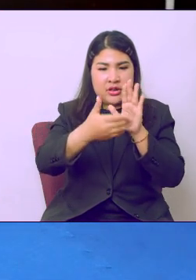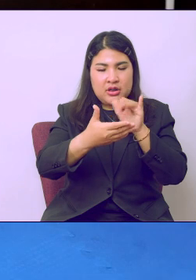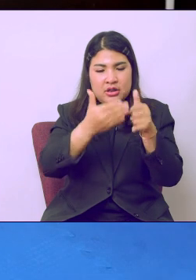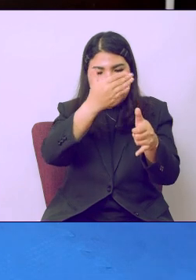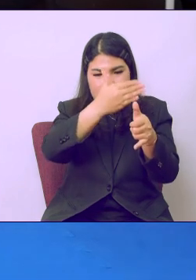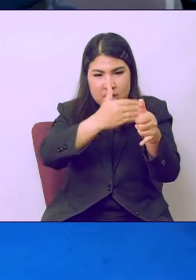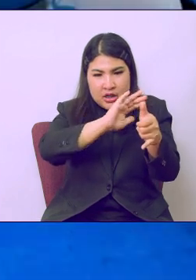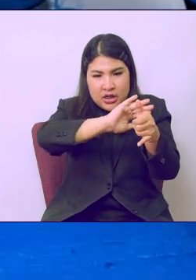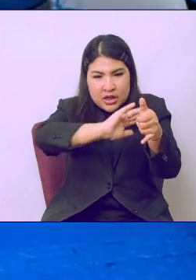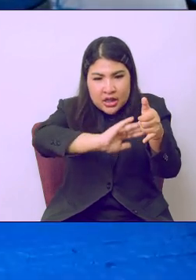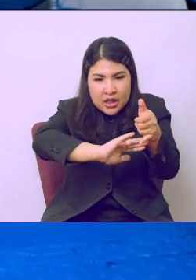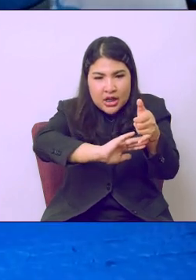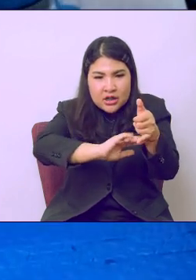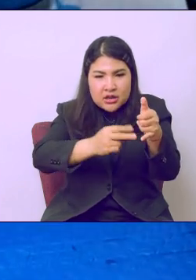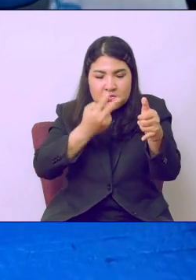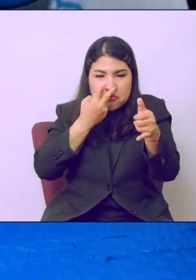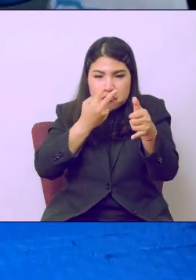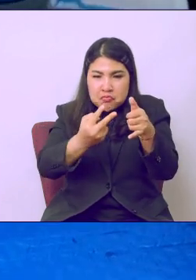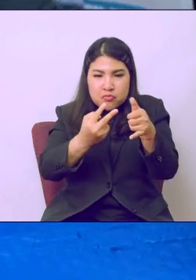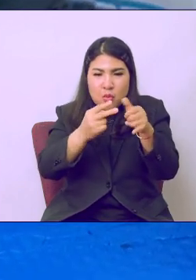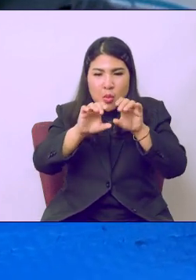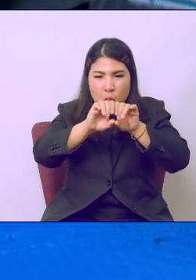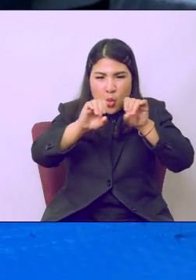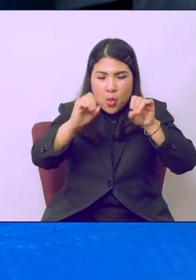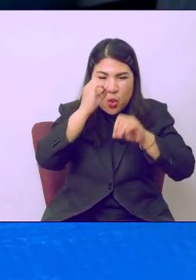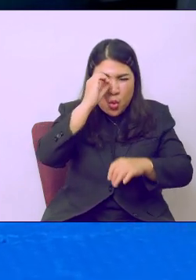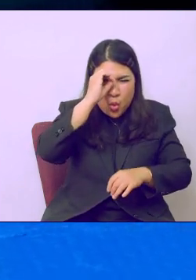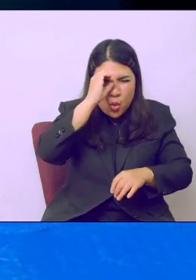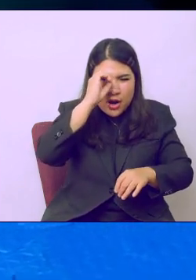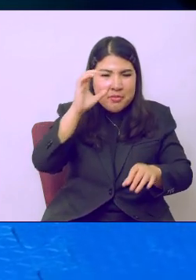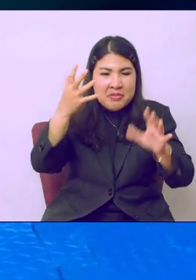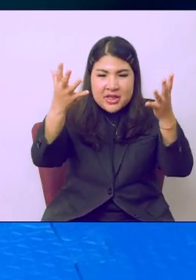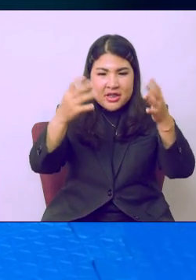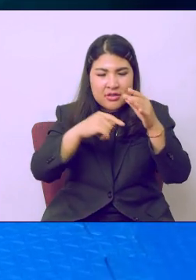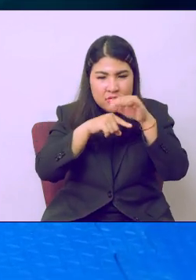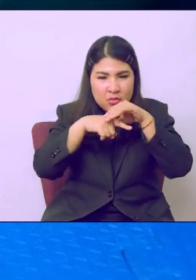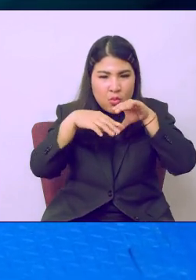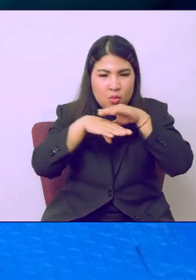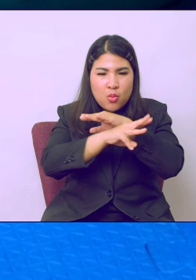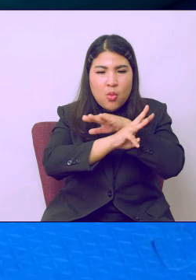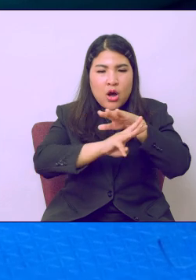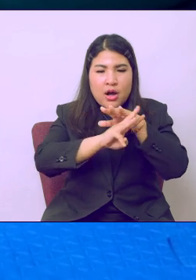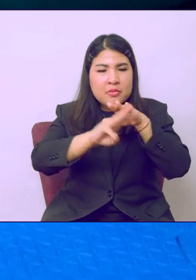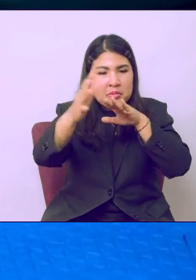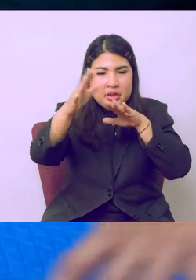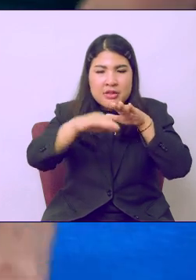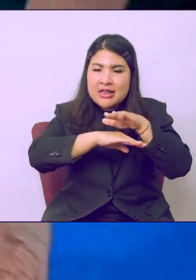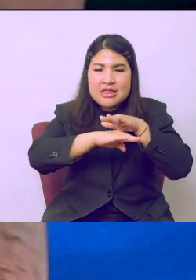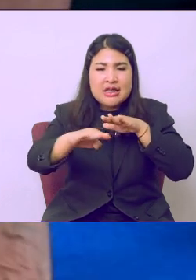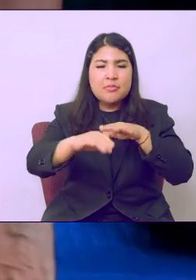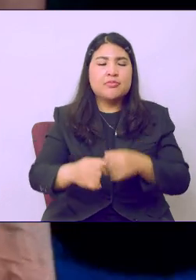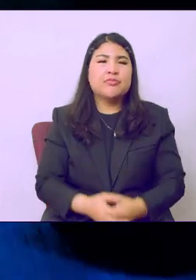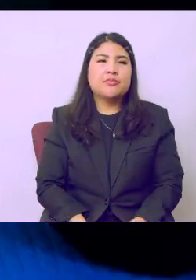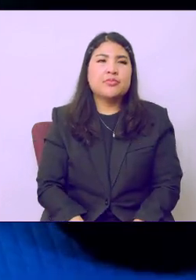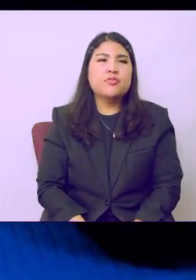เลยแล้วก็ไม่มีรูครับใช่อันนี้สิ่งที่เราต้องการนะครับสิ่งที่เราต้องการไม่ใช่แค่น้องน้องกลุ่มนี้นะ